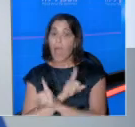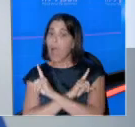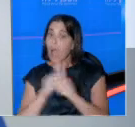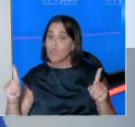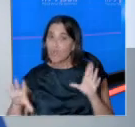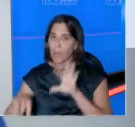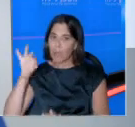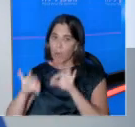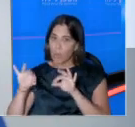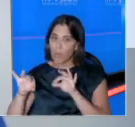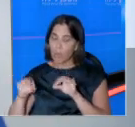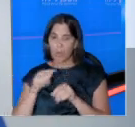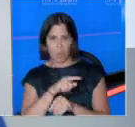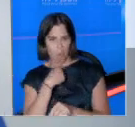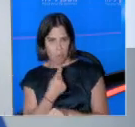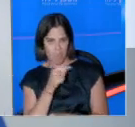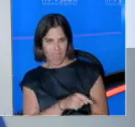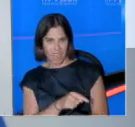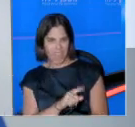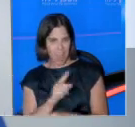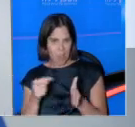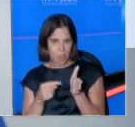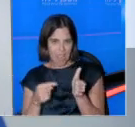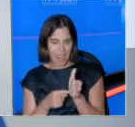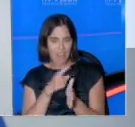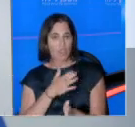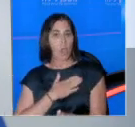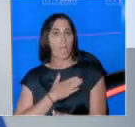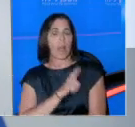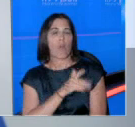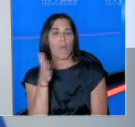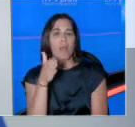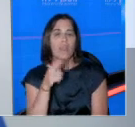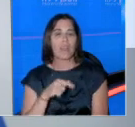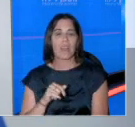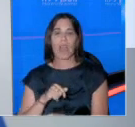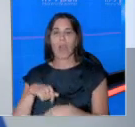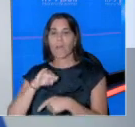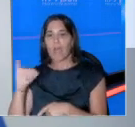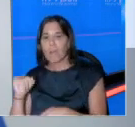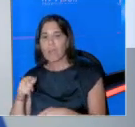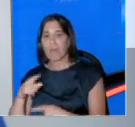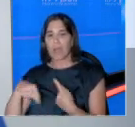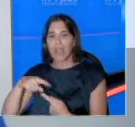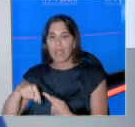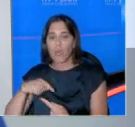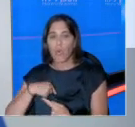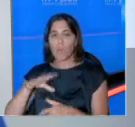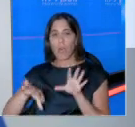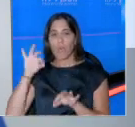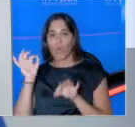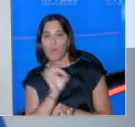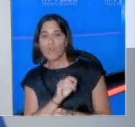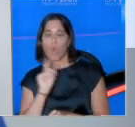שתהיינה בחירות. אגב, הוא אומר את זה לא בגלל שאכפת לו מהמדינה, מהימין, מהסחרור, מהבוחרים שלו,